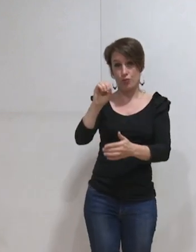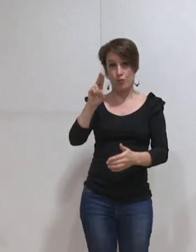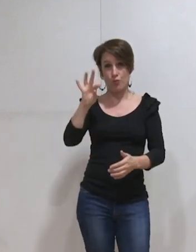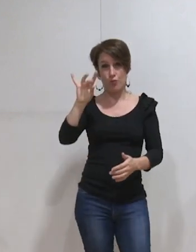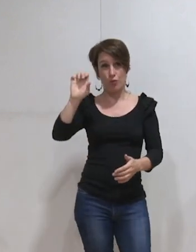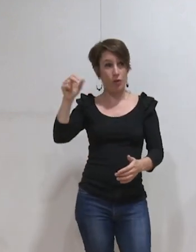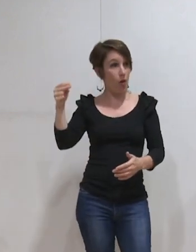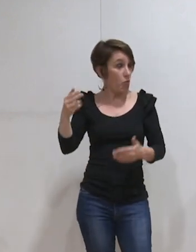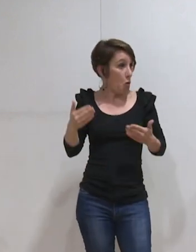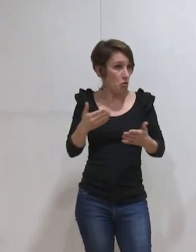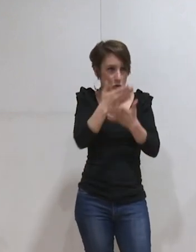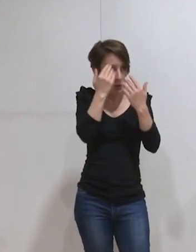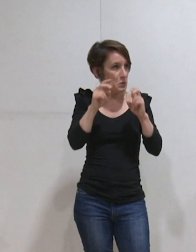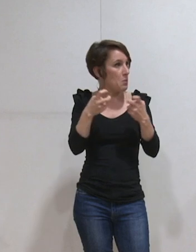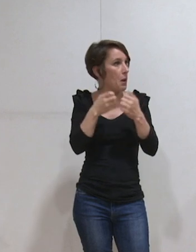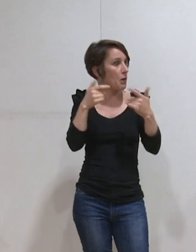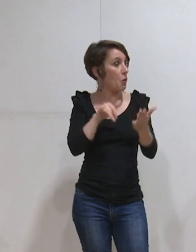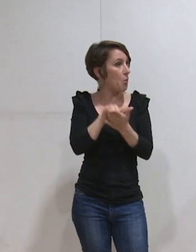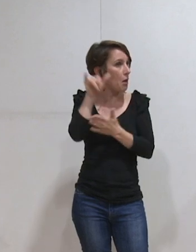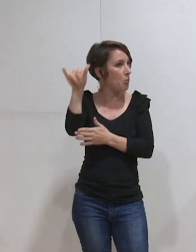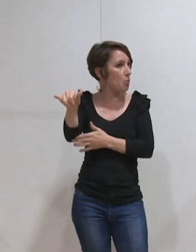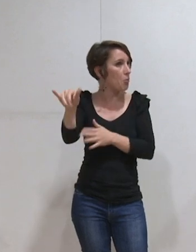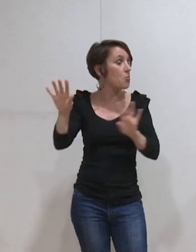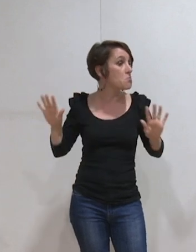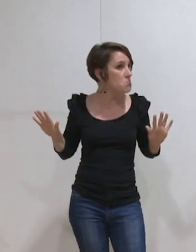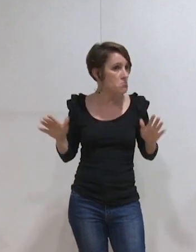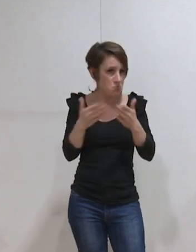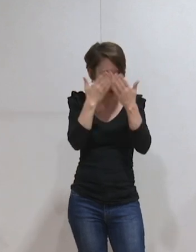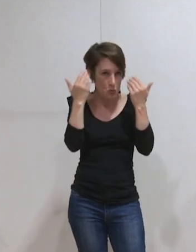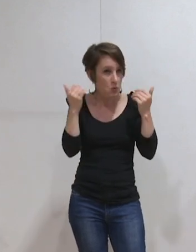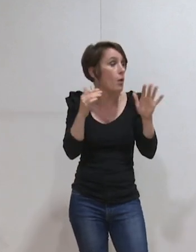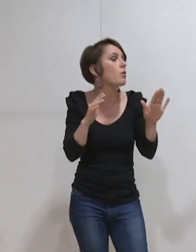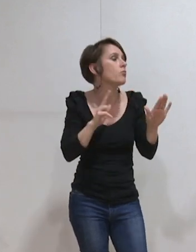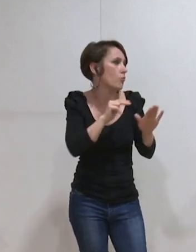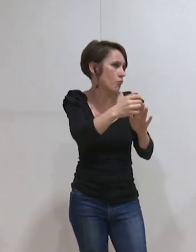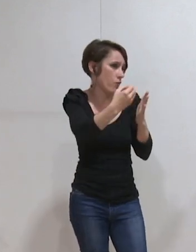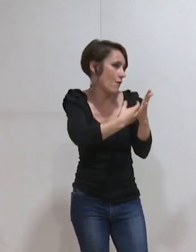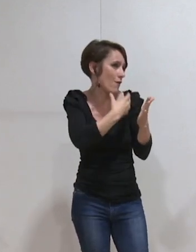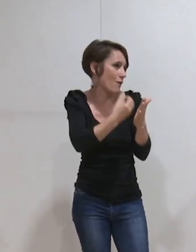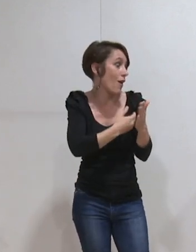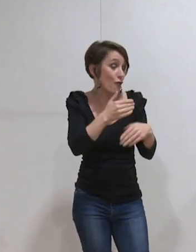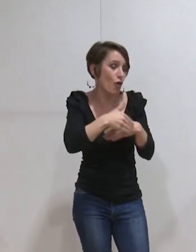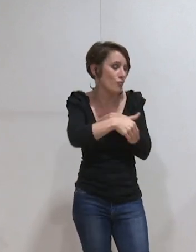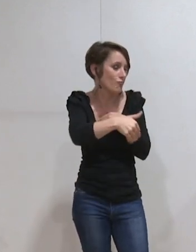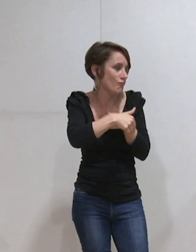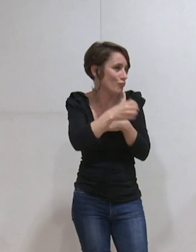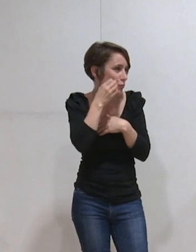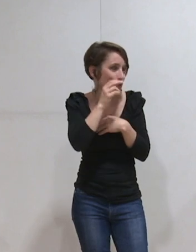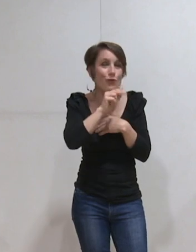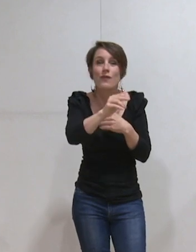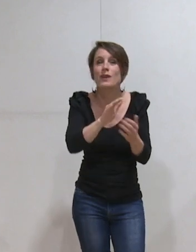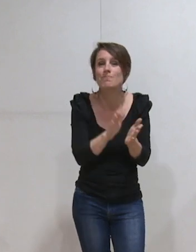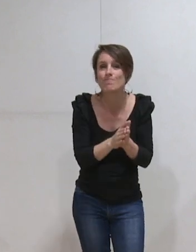le coup serait donc mais vous nous en rendrez compte le moment venu